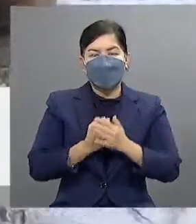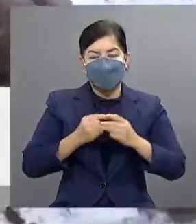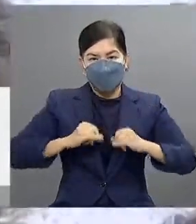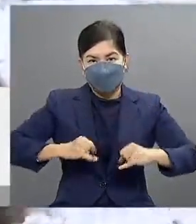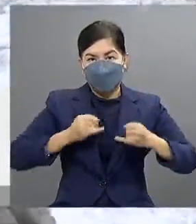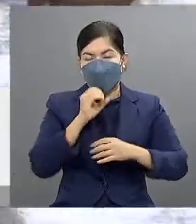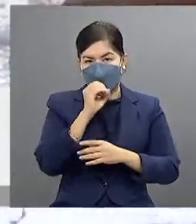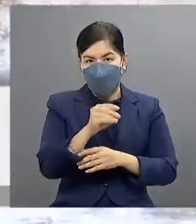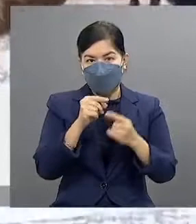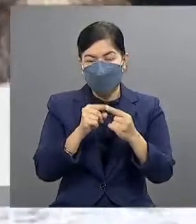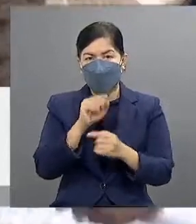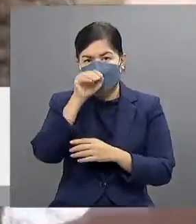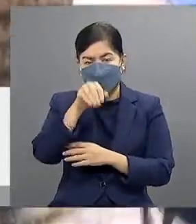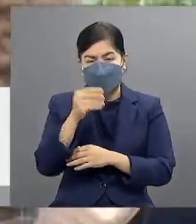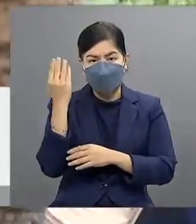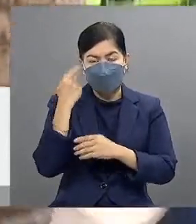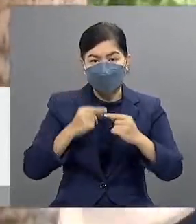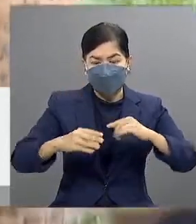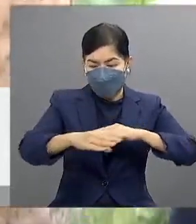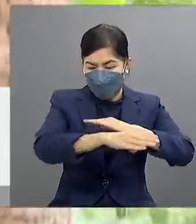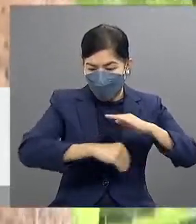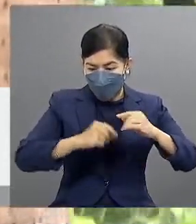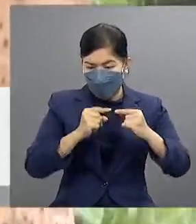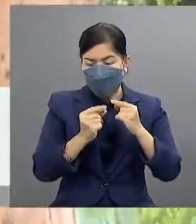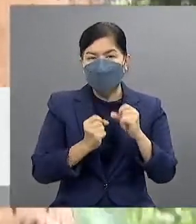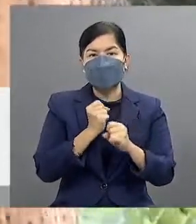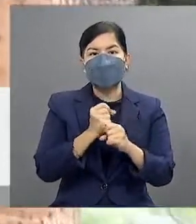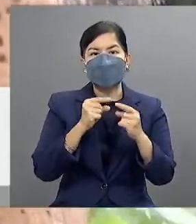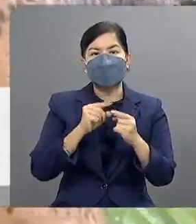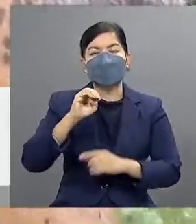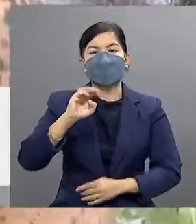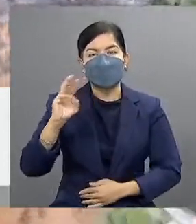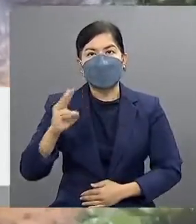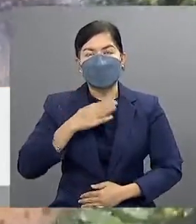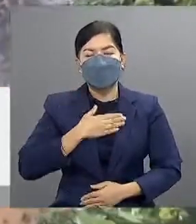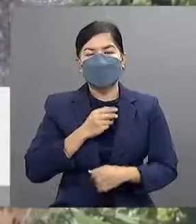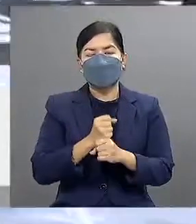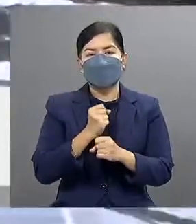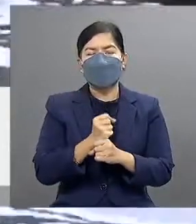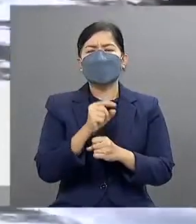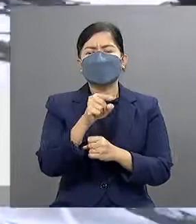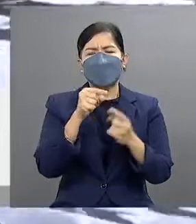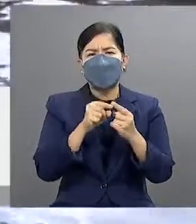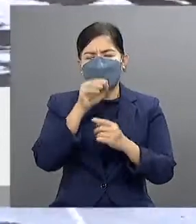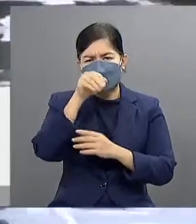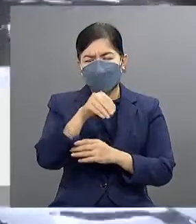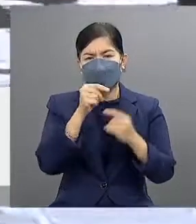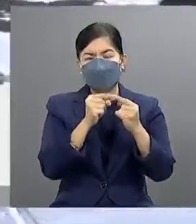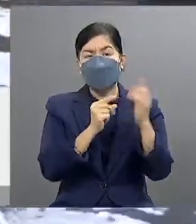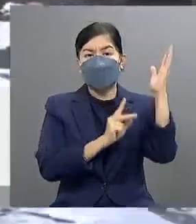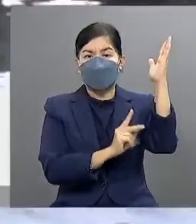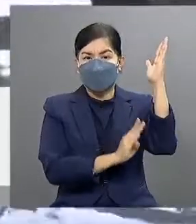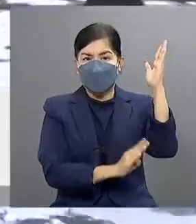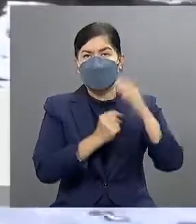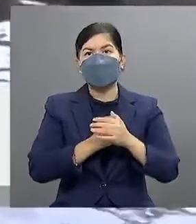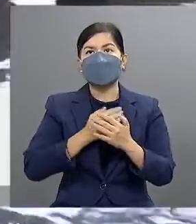ปี2546ขณะทำงานอยู่ที่จังหวัดกระบี่ที่ผ่านมาพยายามติดตามหาพังโยเพราะผูกพันเหมือนครอบครั